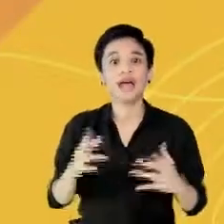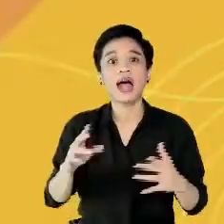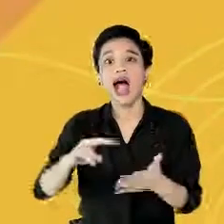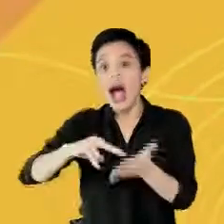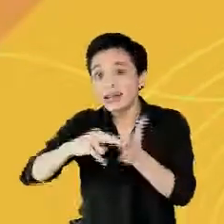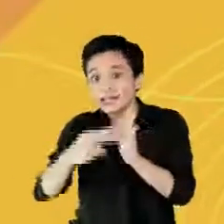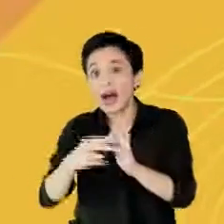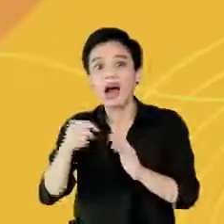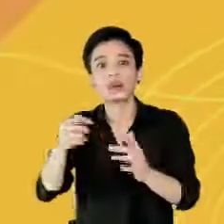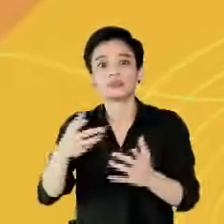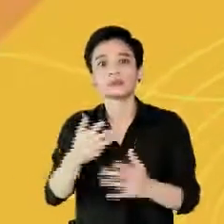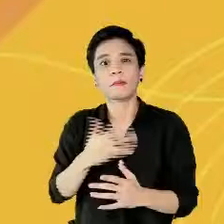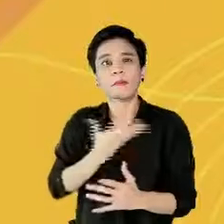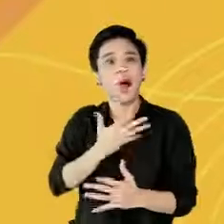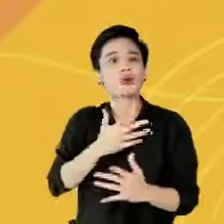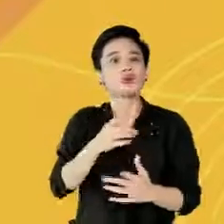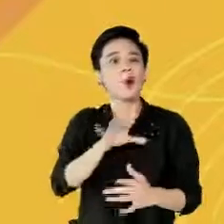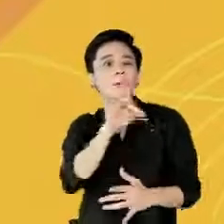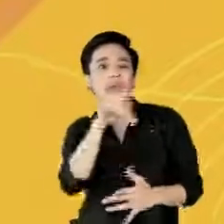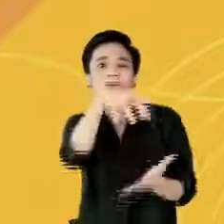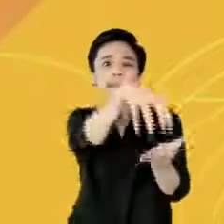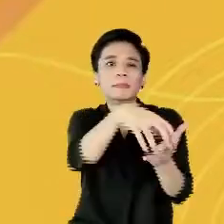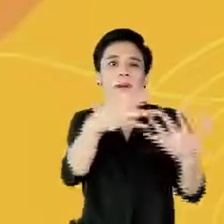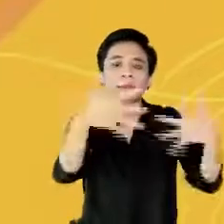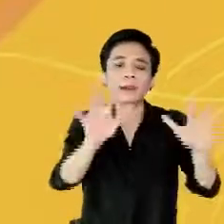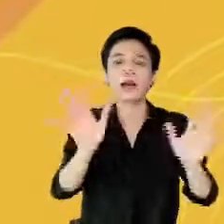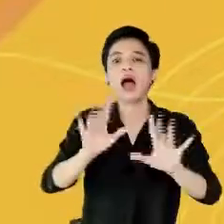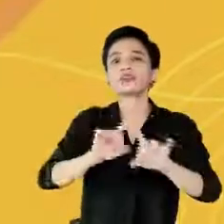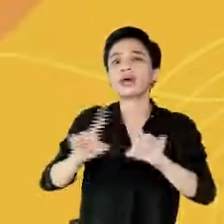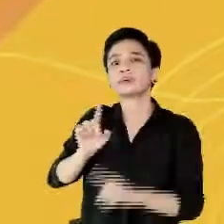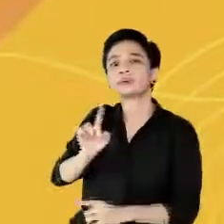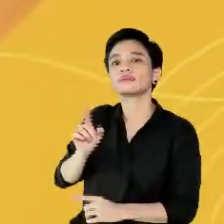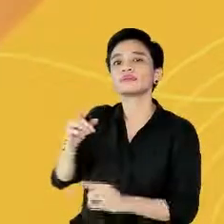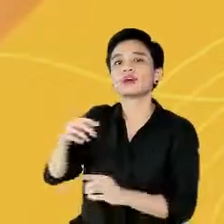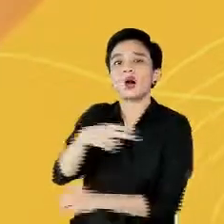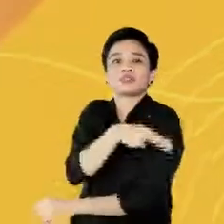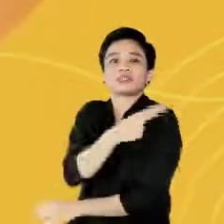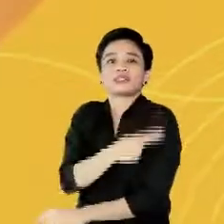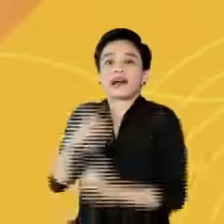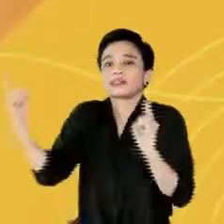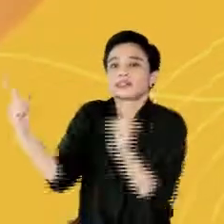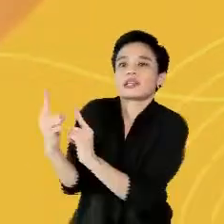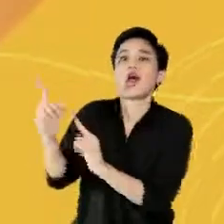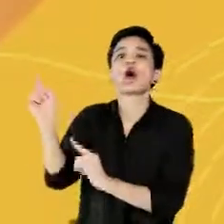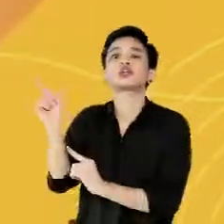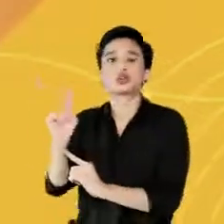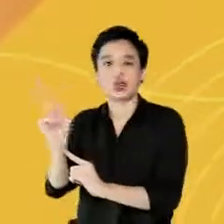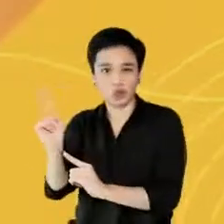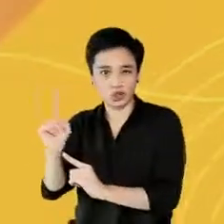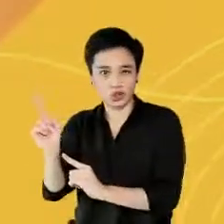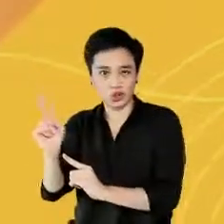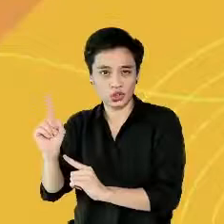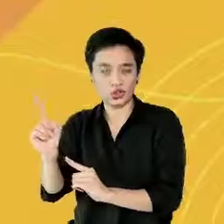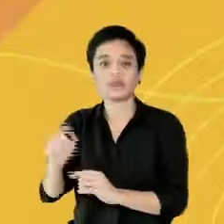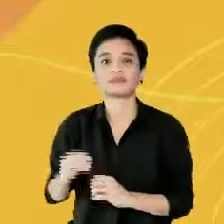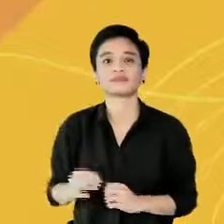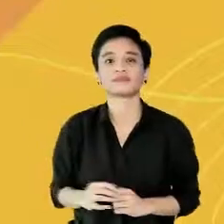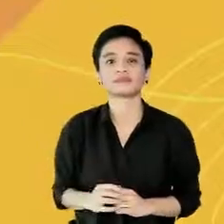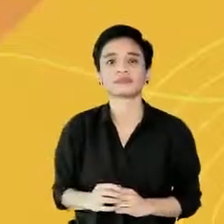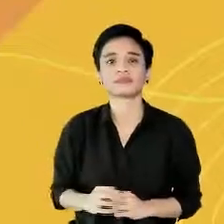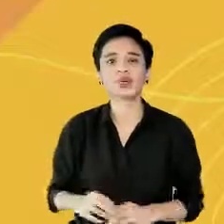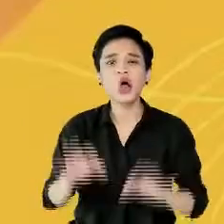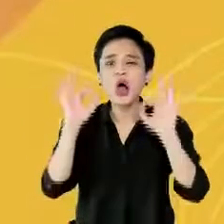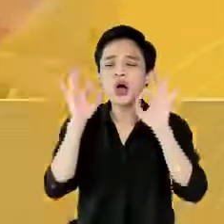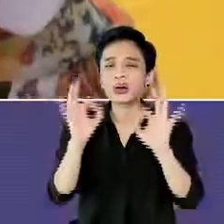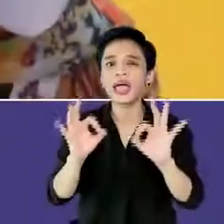rujukannya melalui Puskesmas tidak datang langsung kepada tempatku juga Hai Oke ibu